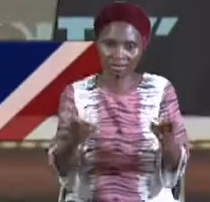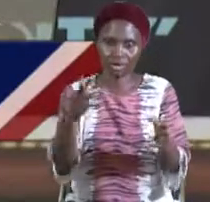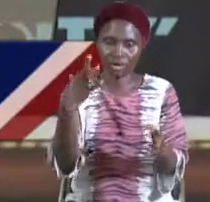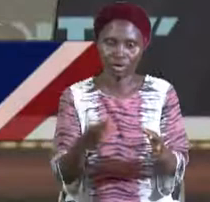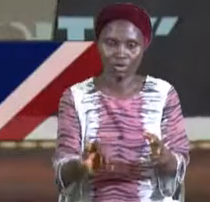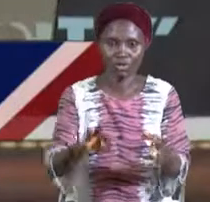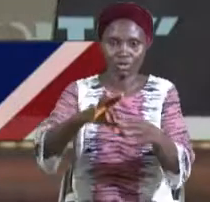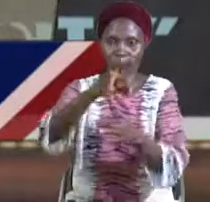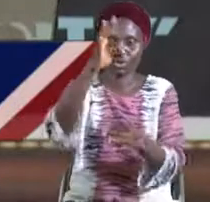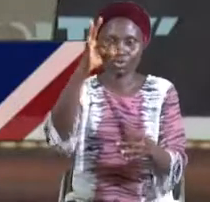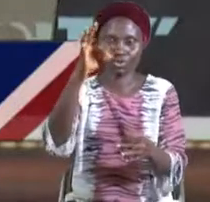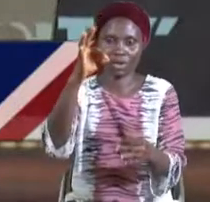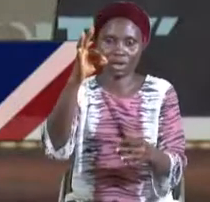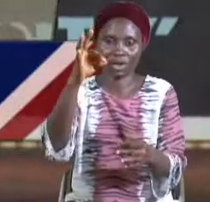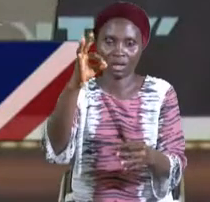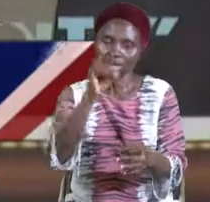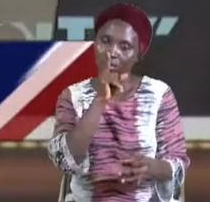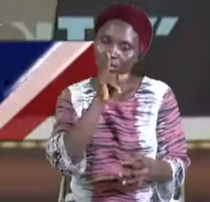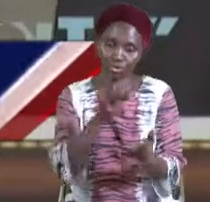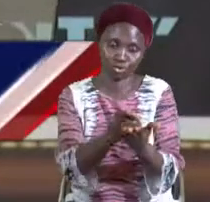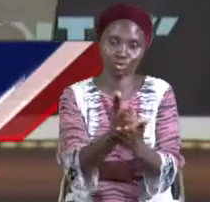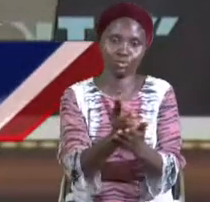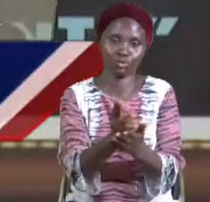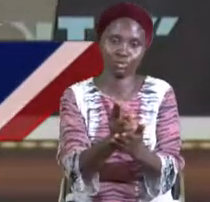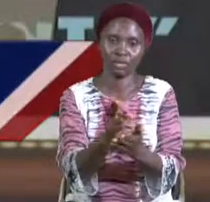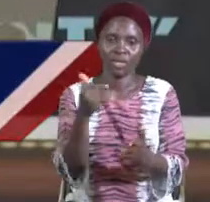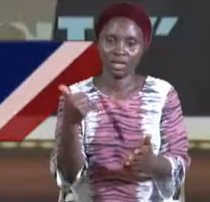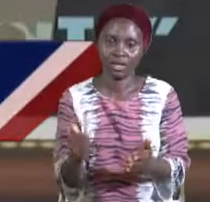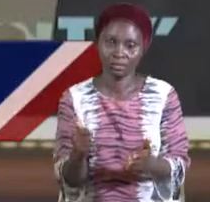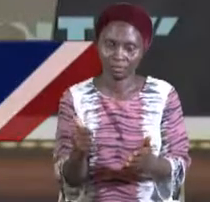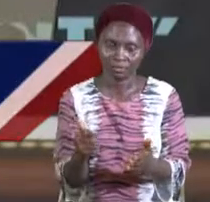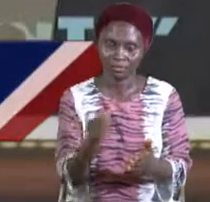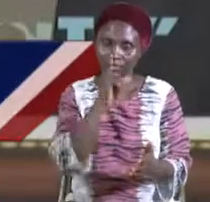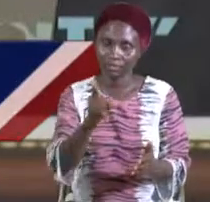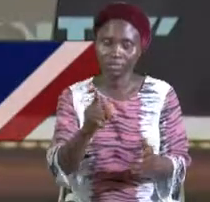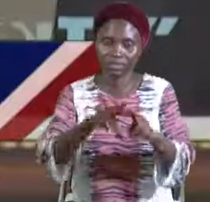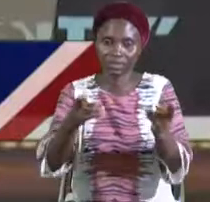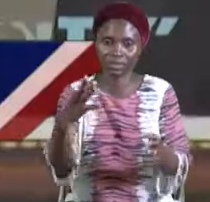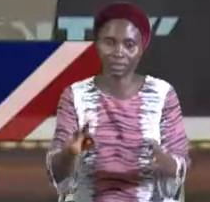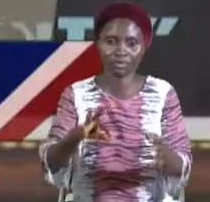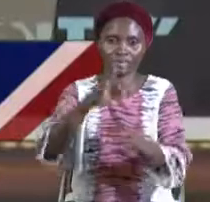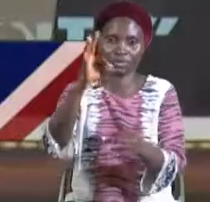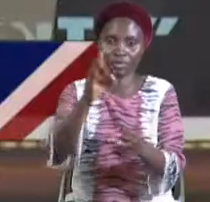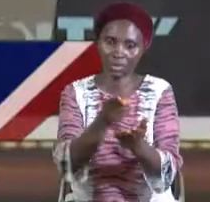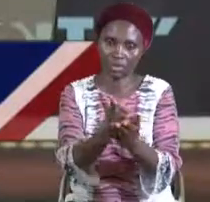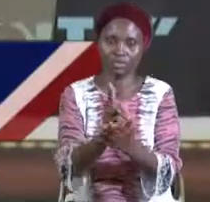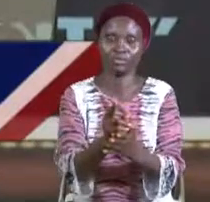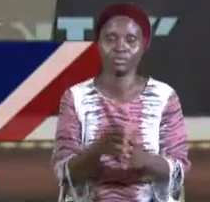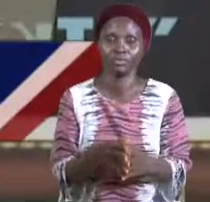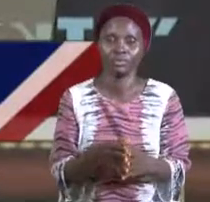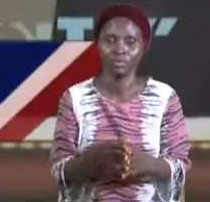spirituelle. Une révélation convaincante de la vérité spirituelle. Lisons par Marc chapitre